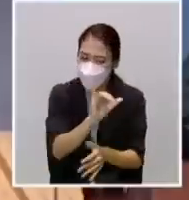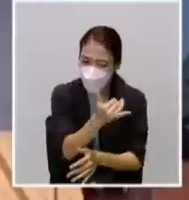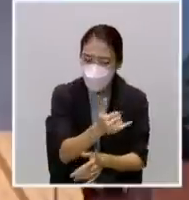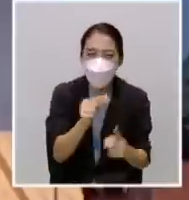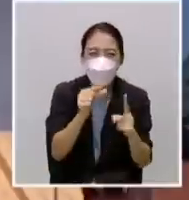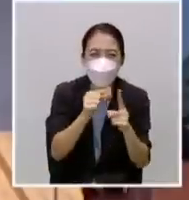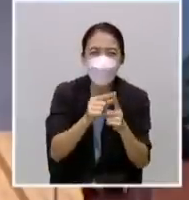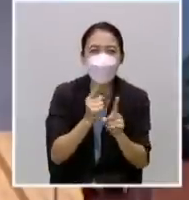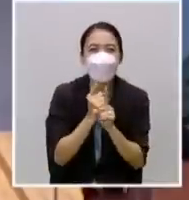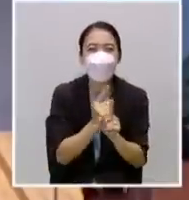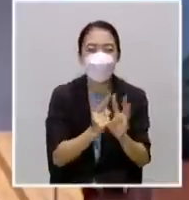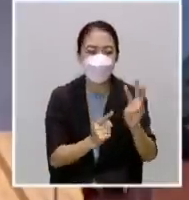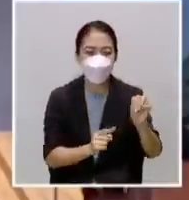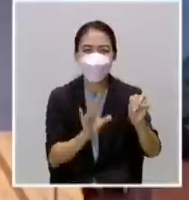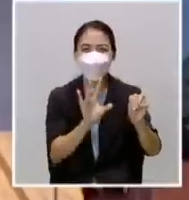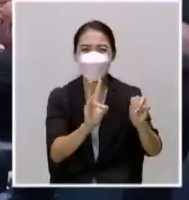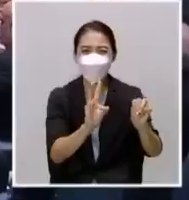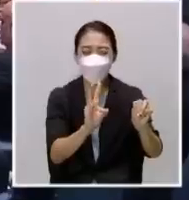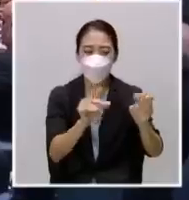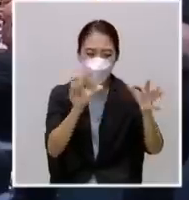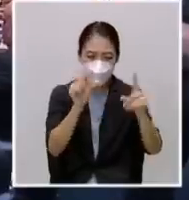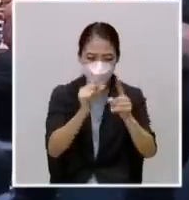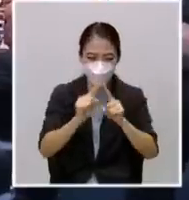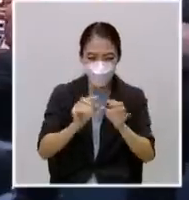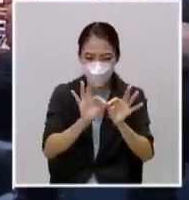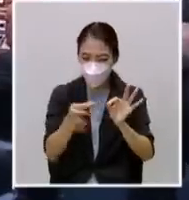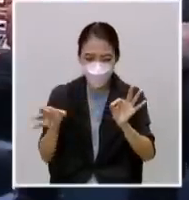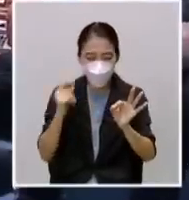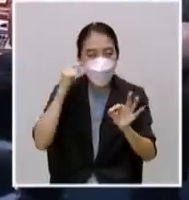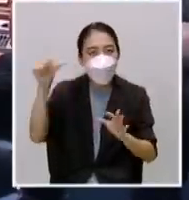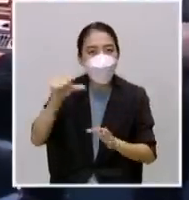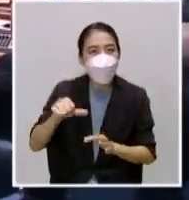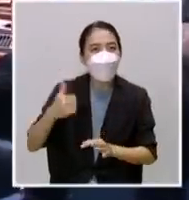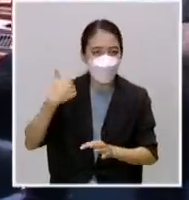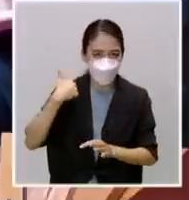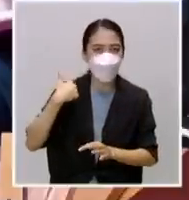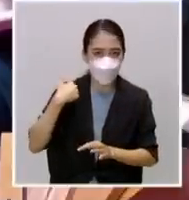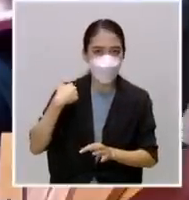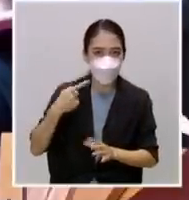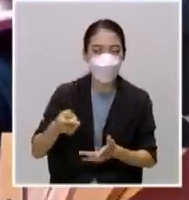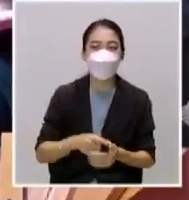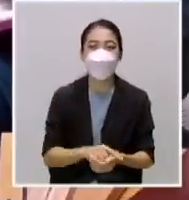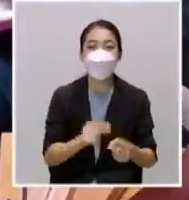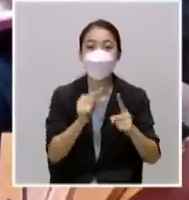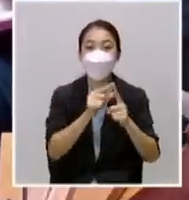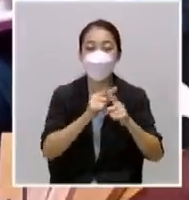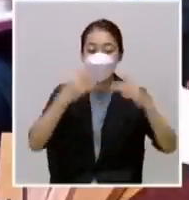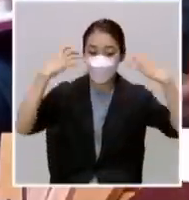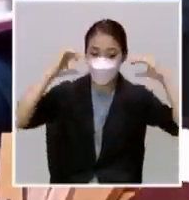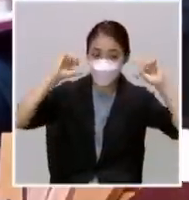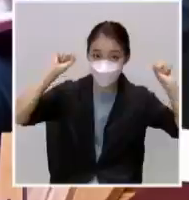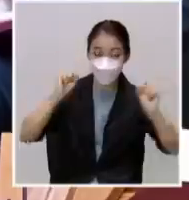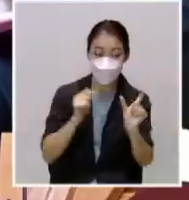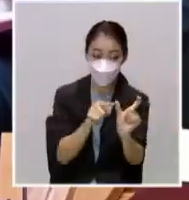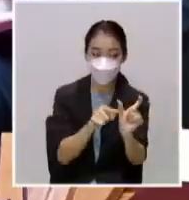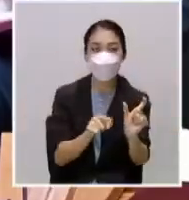ถึงมาตรา7ในกฎบัตรสหประชาชาติว่าด้วยการคว่ำบาตรและการใช้กำลังและตัดคำว่าประธานาธิบดีออก